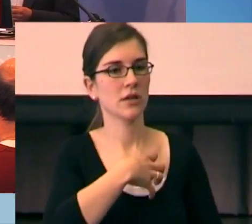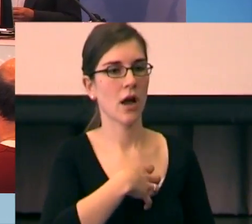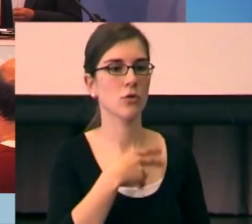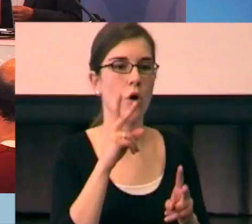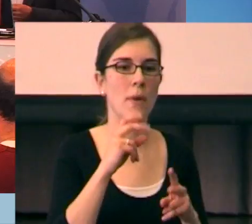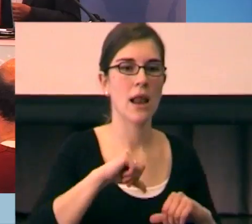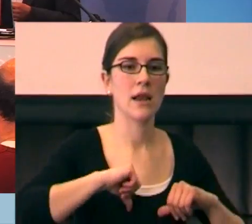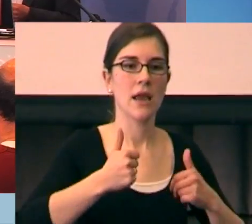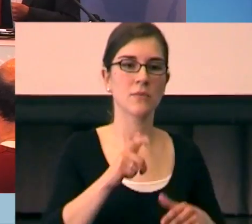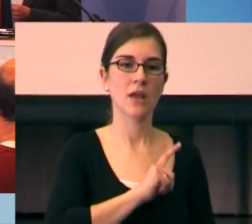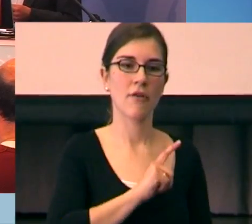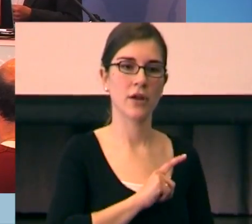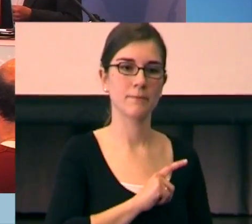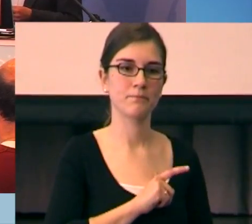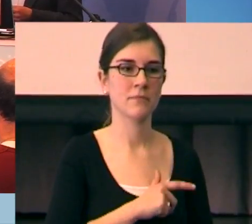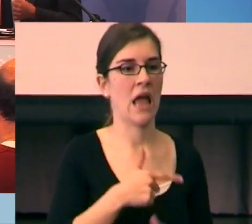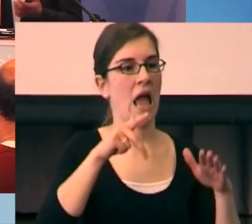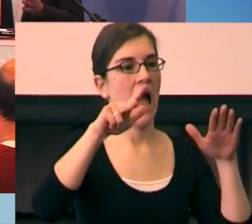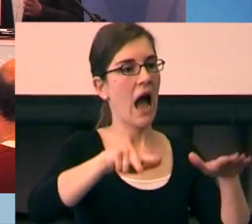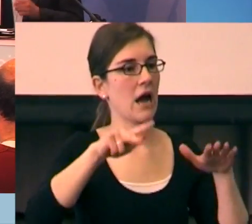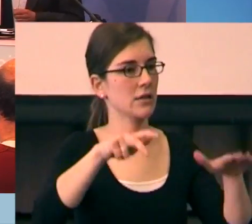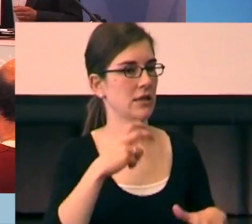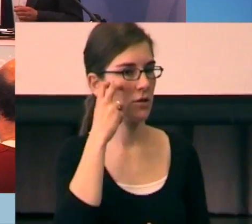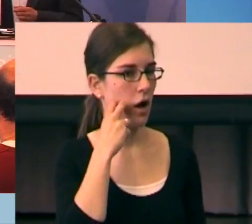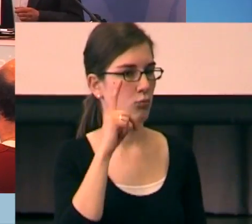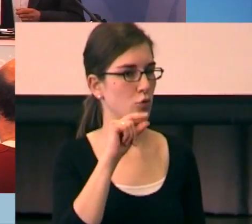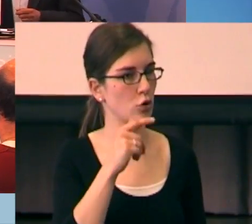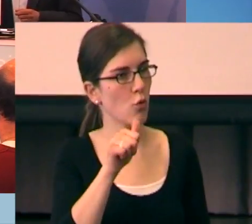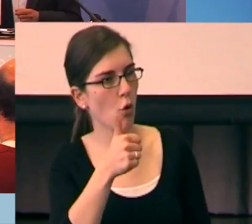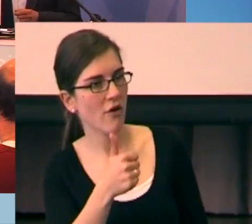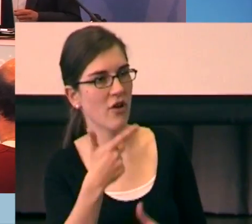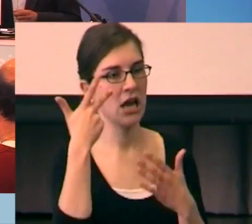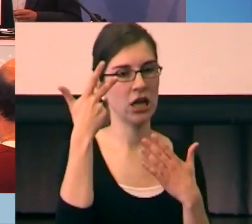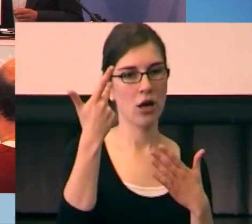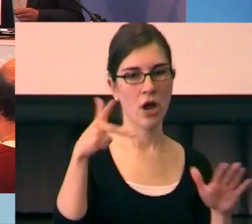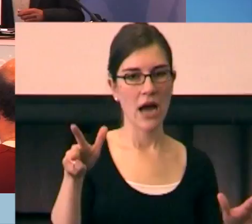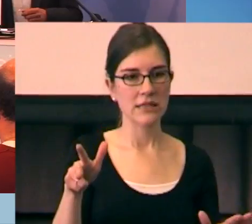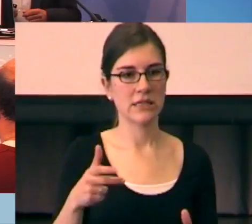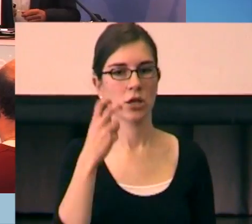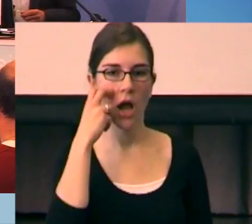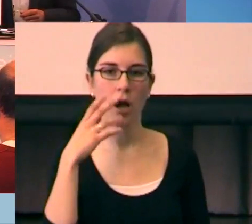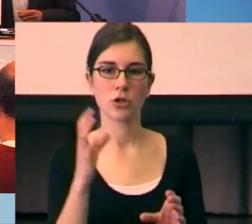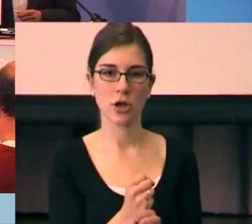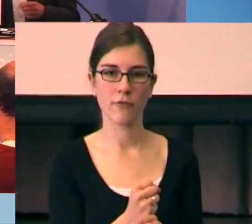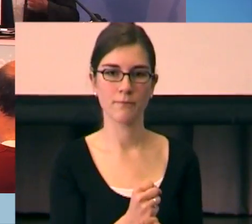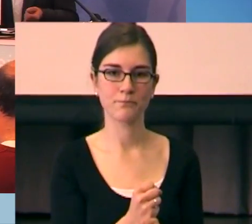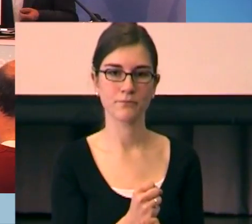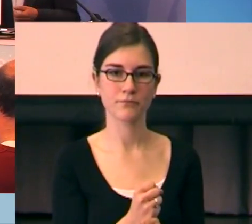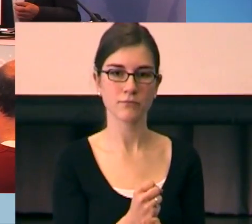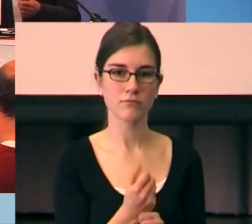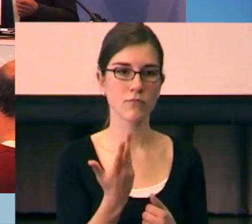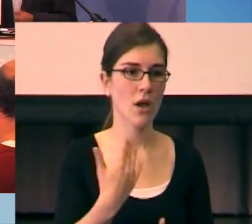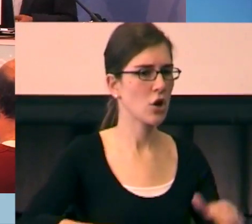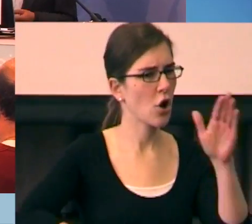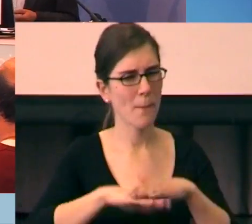Lebenserwartung von knapp 18 Jahren. Das heißt, er wird ungefähr 83 Jahre alt werden. Ist er völlig gesund? Hat er keinen